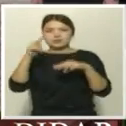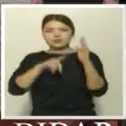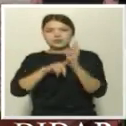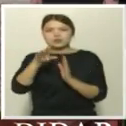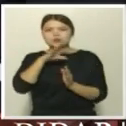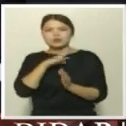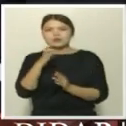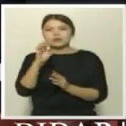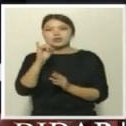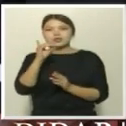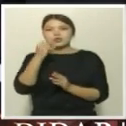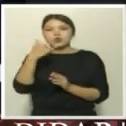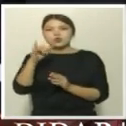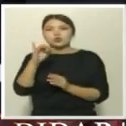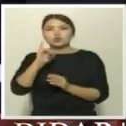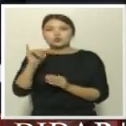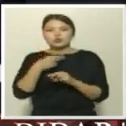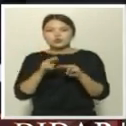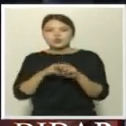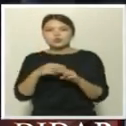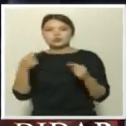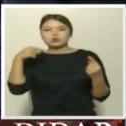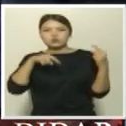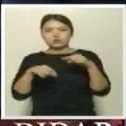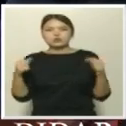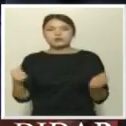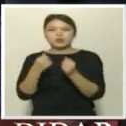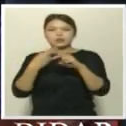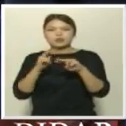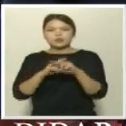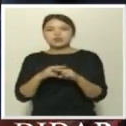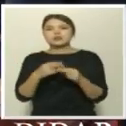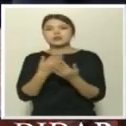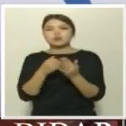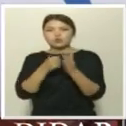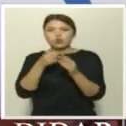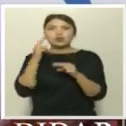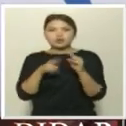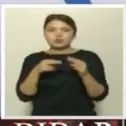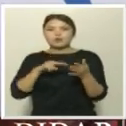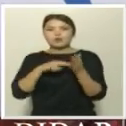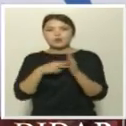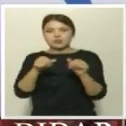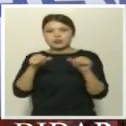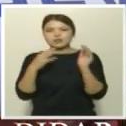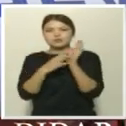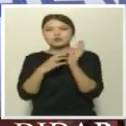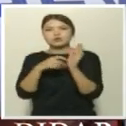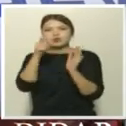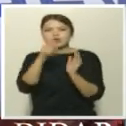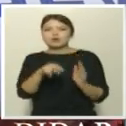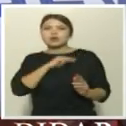газопровод Бейнеу-Жаноузен укрепит энергетическую безопасность региона. До конца проекта будет трудоустроено 900 человек.